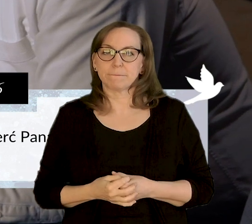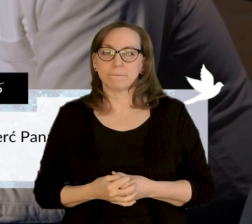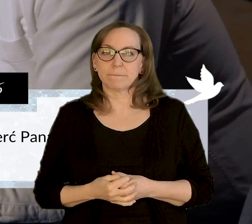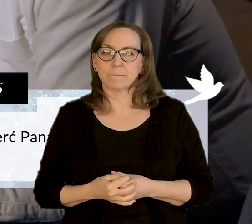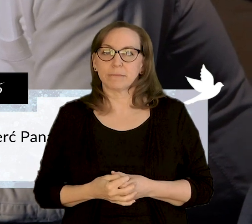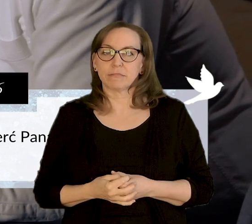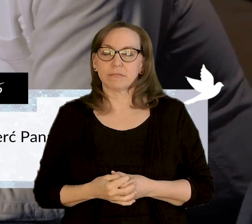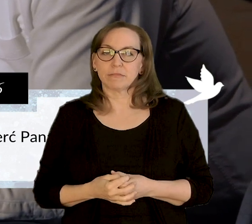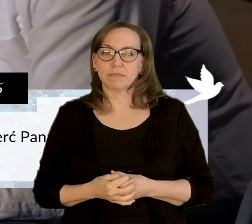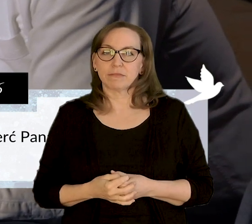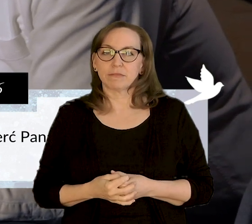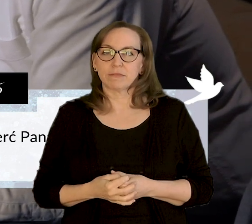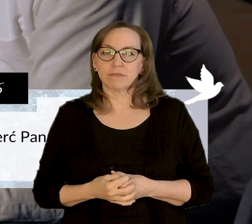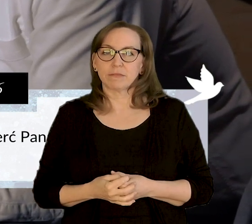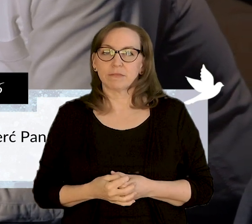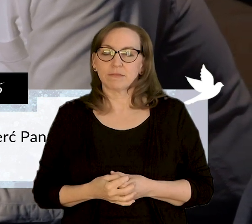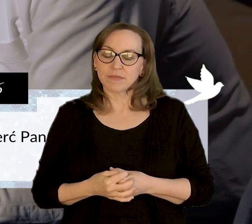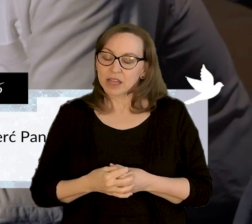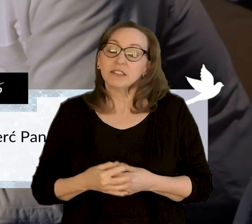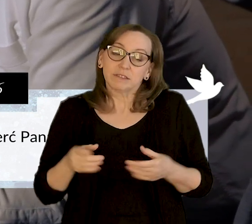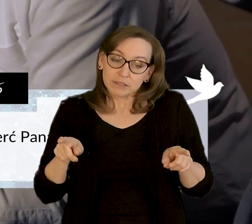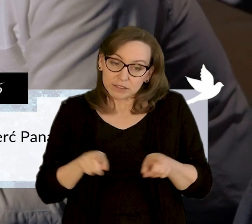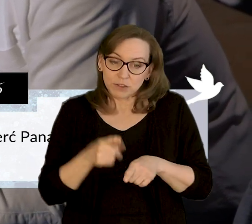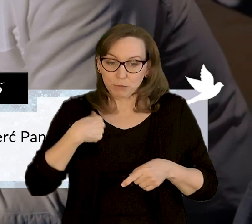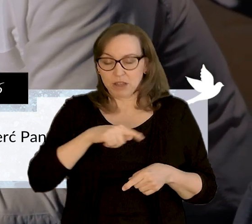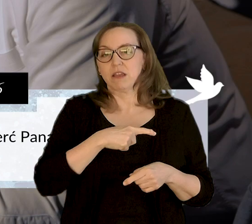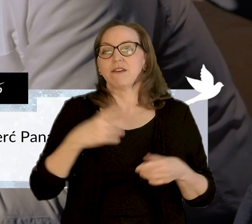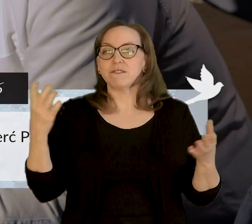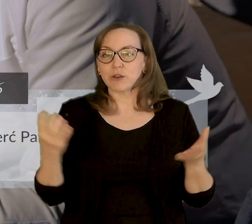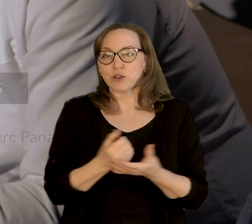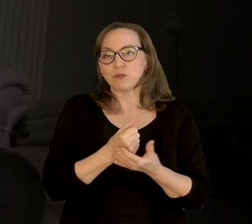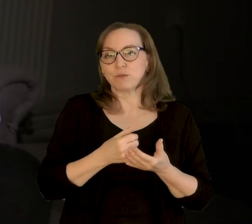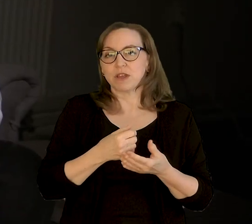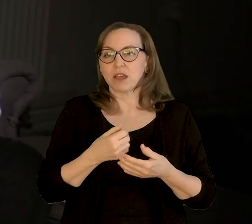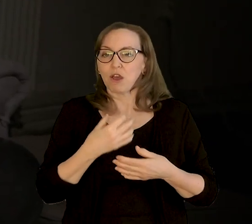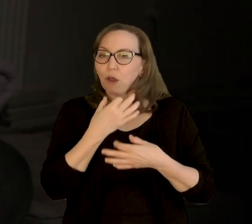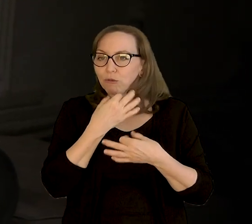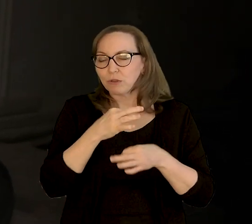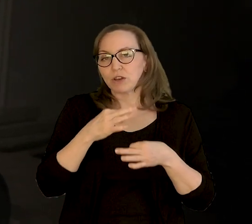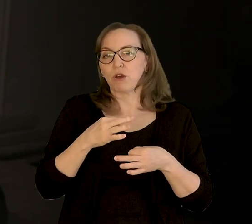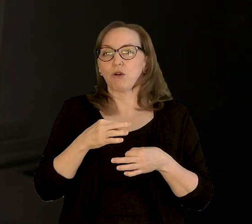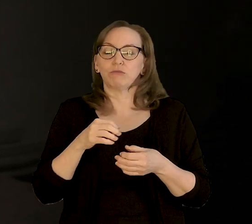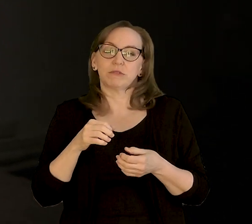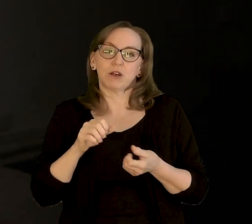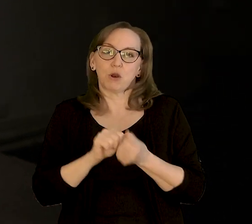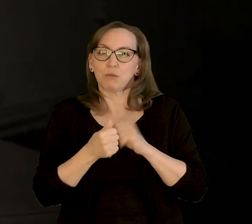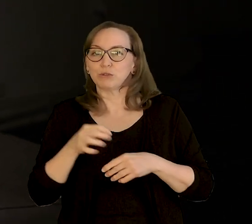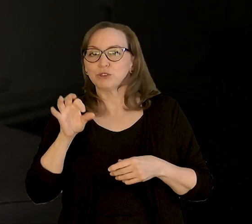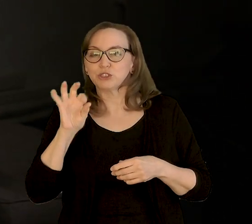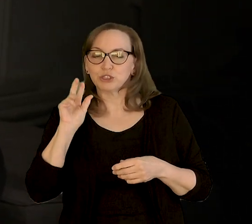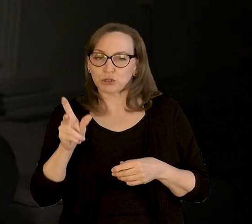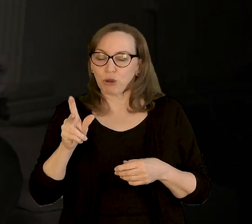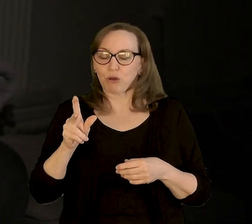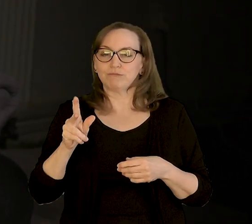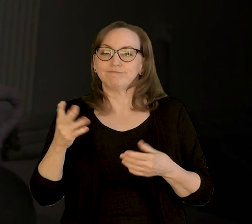Weźmy w rękę wino czy sok gronowy i pomódlmy się o